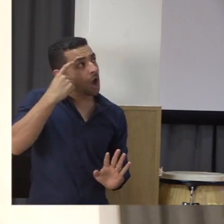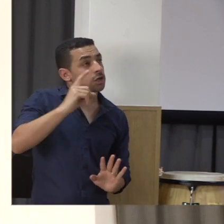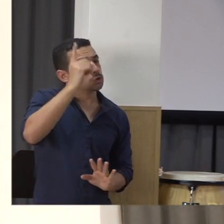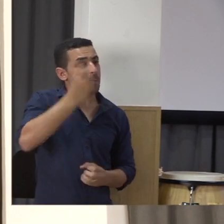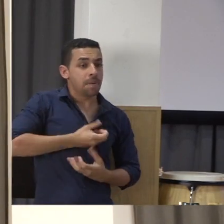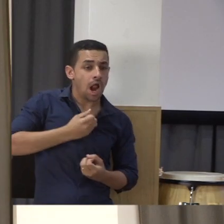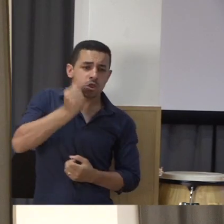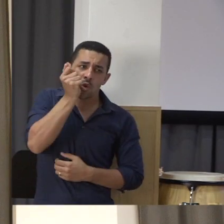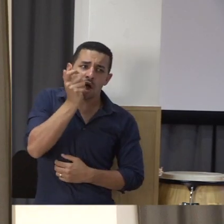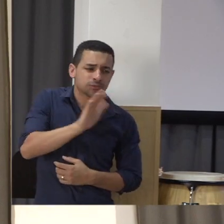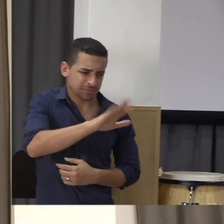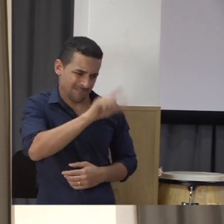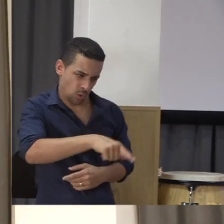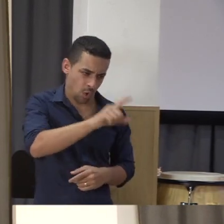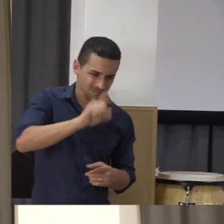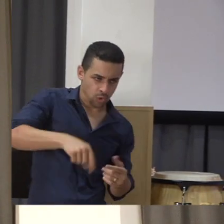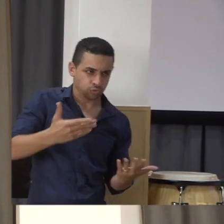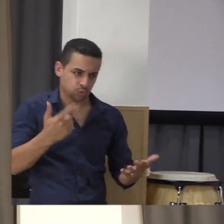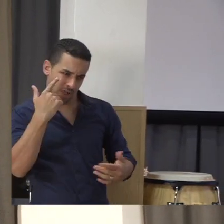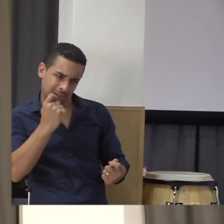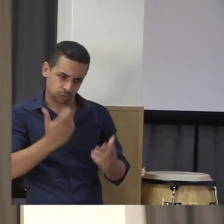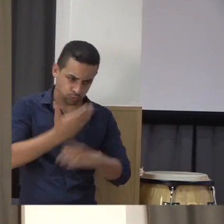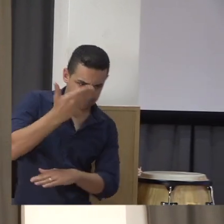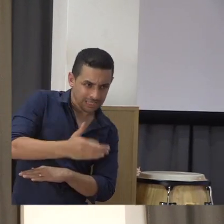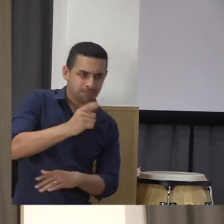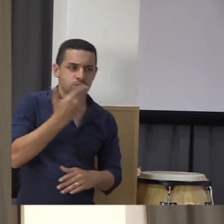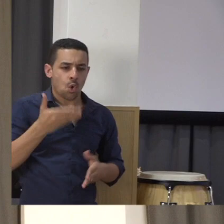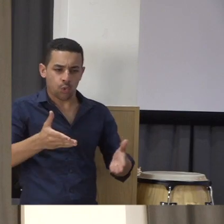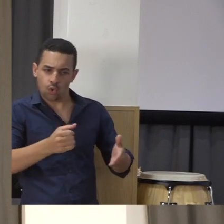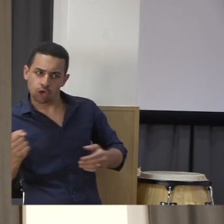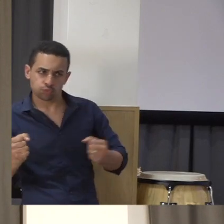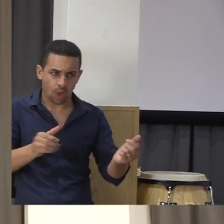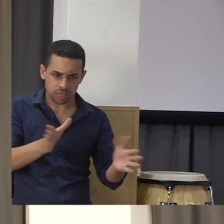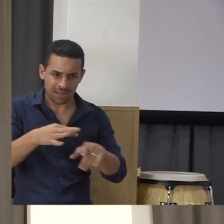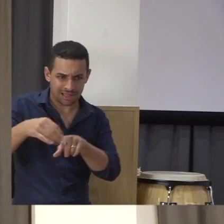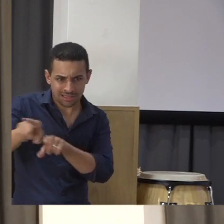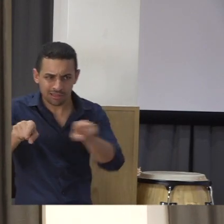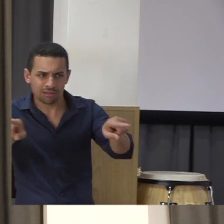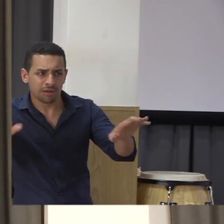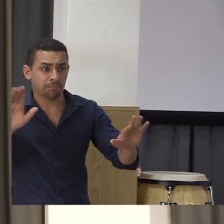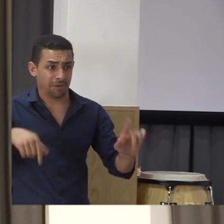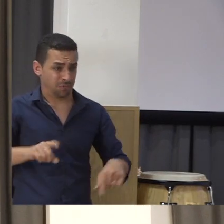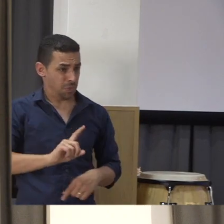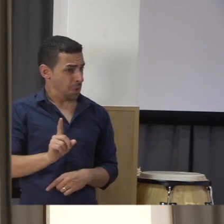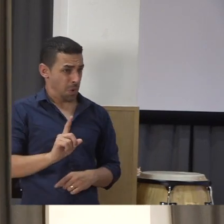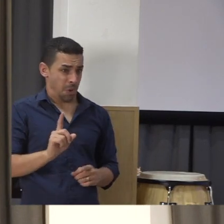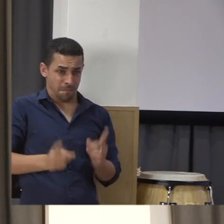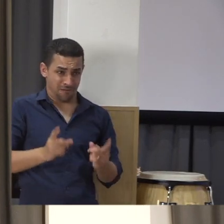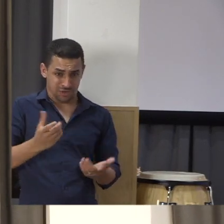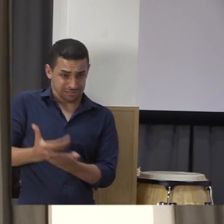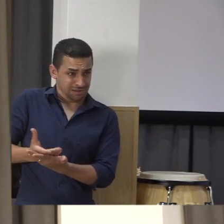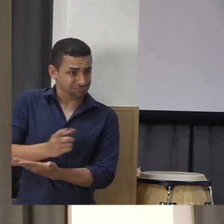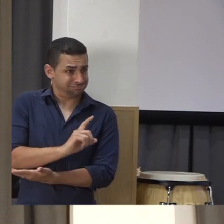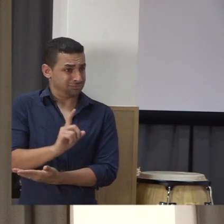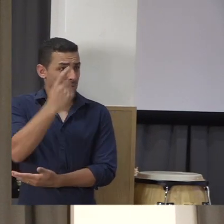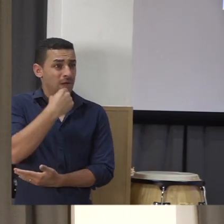tous les jours et te dit, voici comment ça va se passer. Tu vas prendre la rue à gauche, la rue à droite. Parfois, la marche avec Dieu, ce n'est pas du tout cela. Dieu